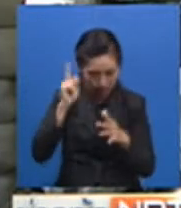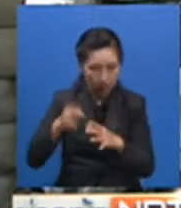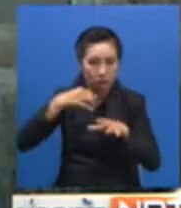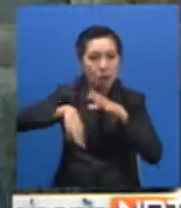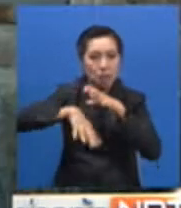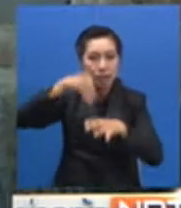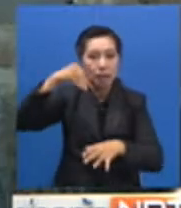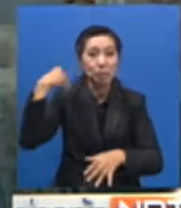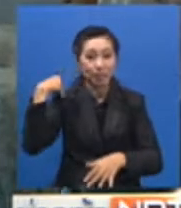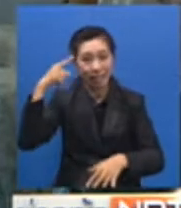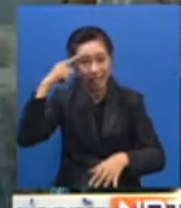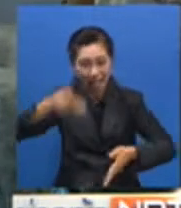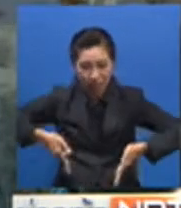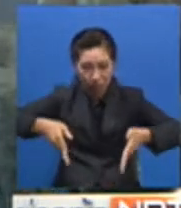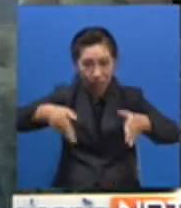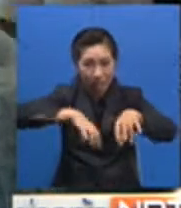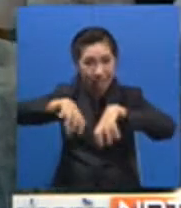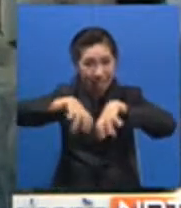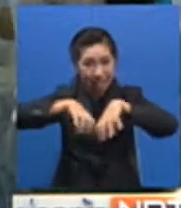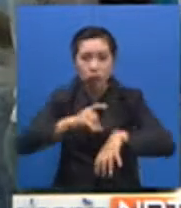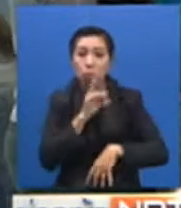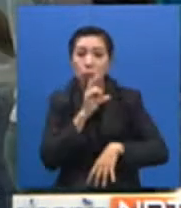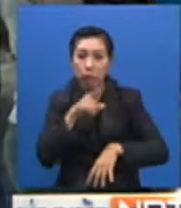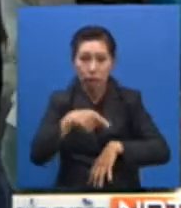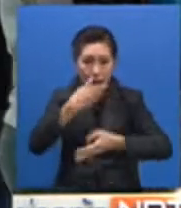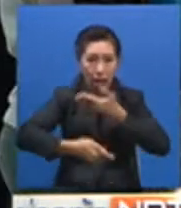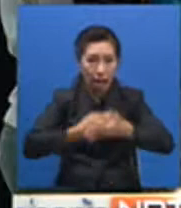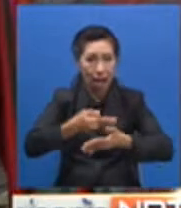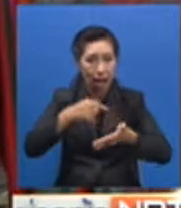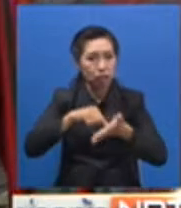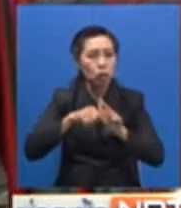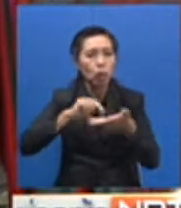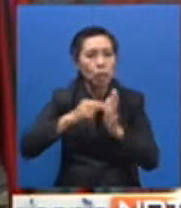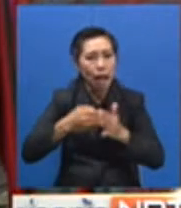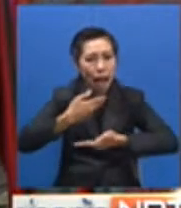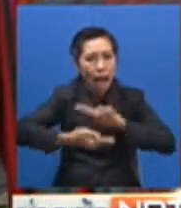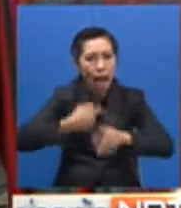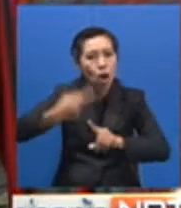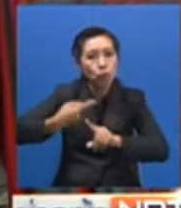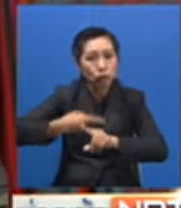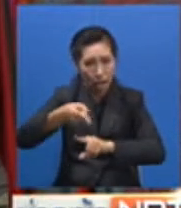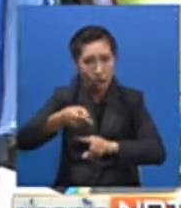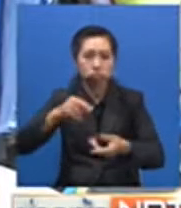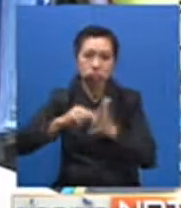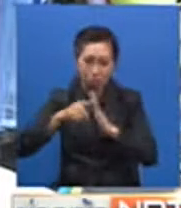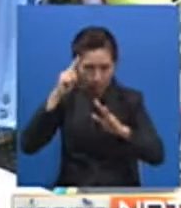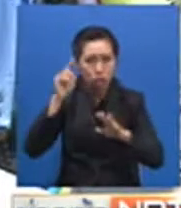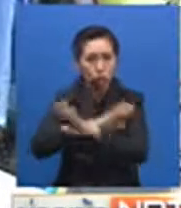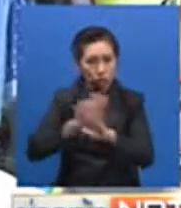บเบ๊ไม่ใช่จุดผ่อนผันเป็นเพียงจุดทำการค้าชั่วคราวเท่านั้นกรุงเทพมหานครจึงสามารถยกเลิกการตั้งแผง